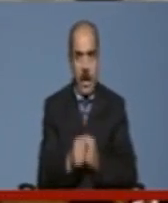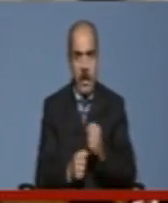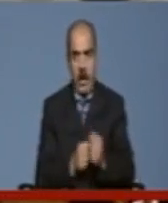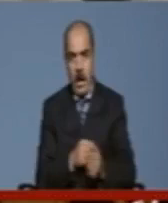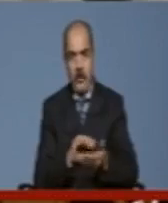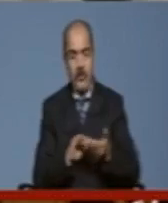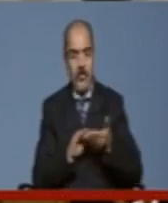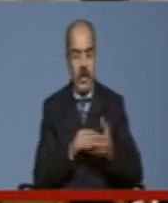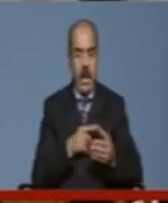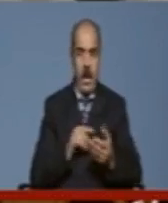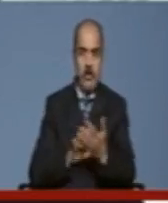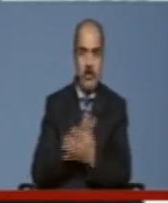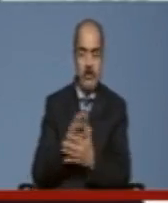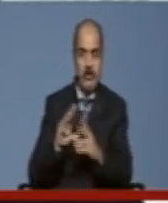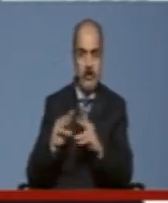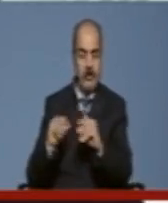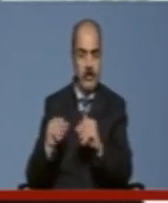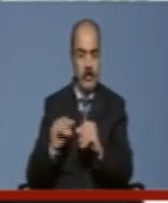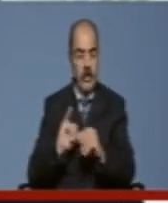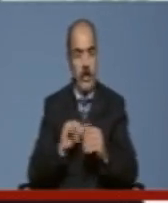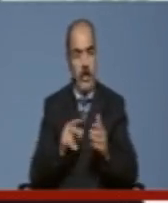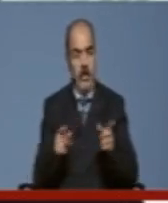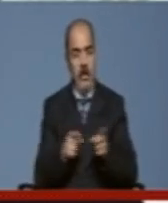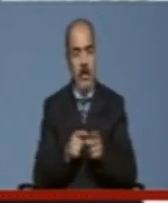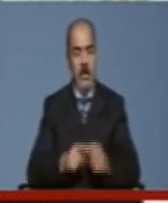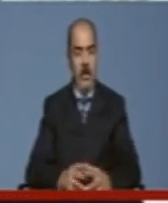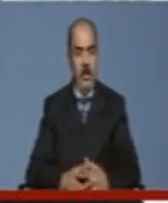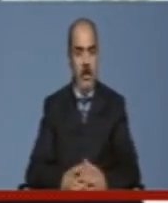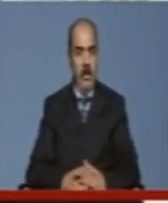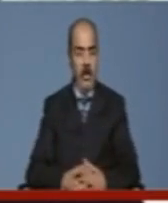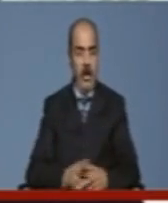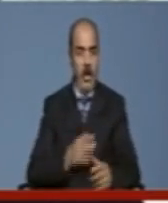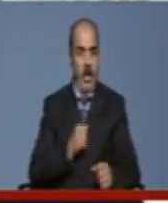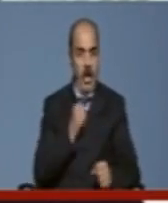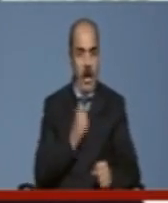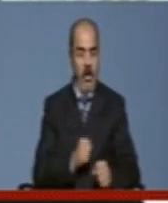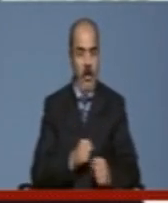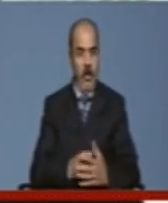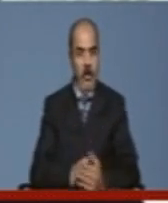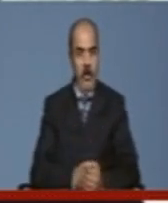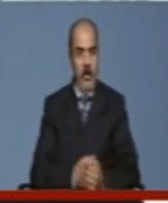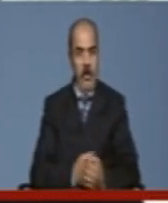احتواء هذه الأزمة. وهذا الامر